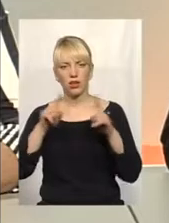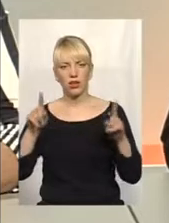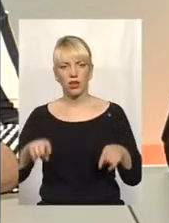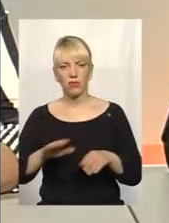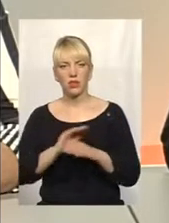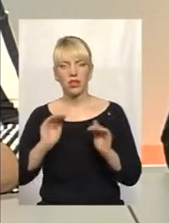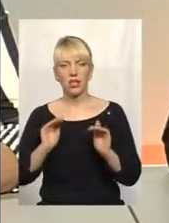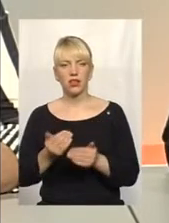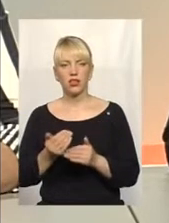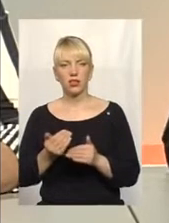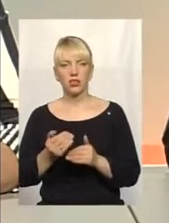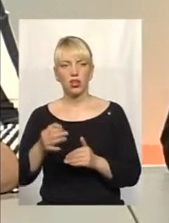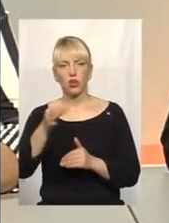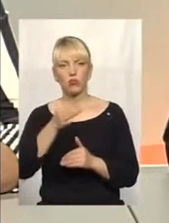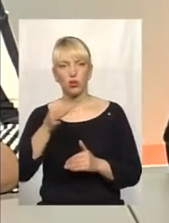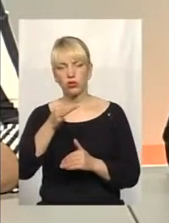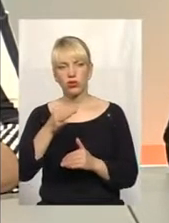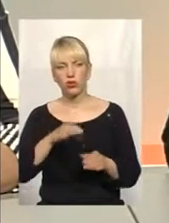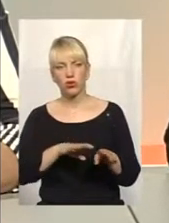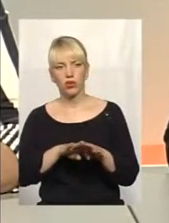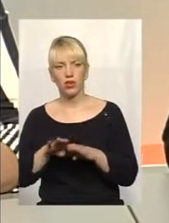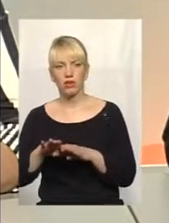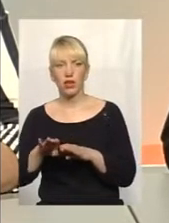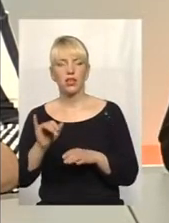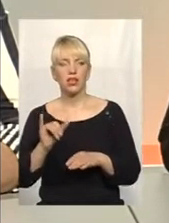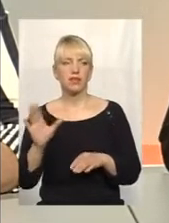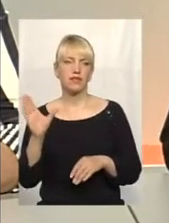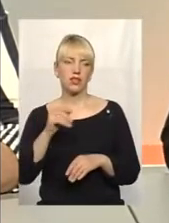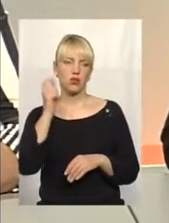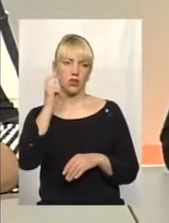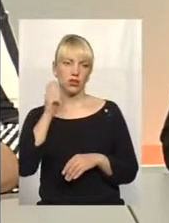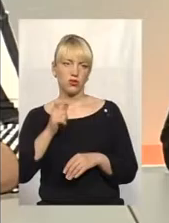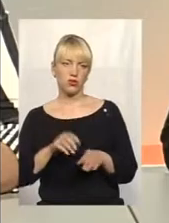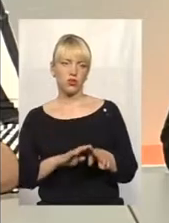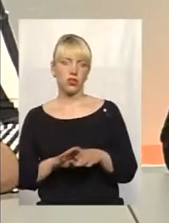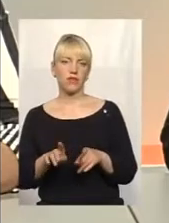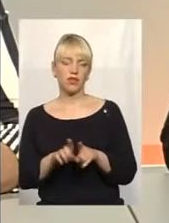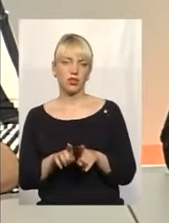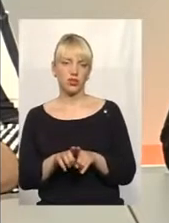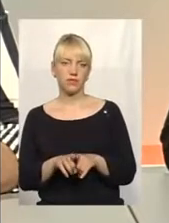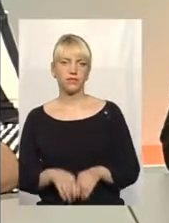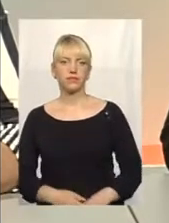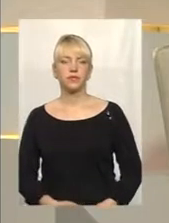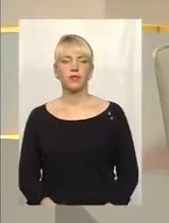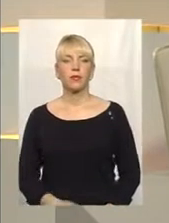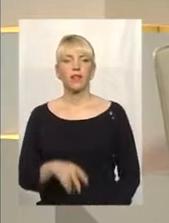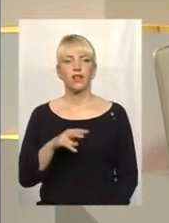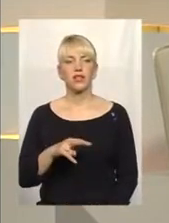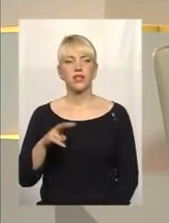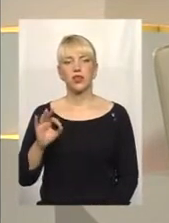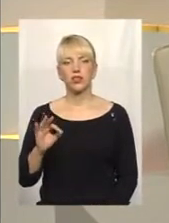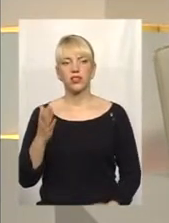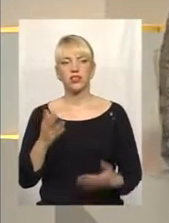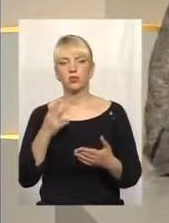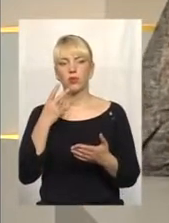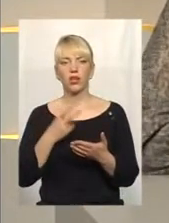нижча обласного рівня. Ну, і відповідно вже всеукраїнського рівня теж. Ларисо Олексіївно, якщо поглянути